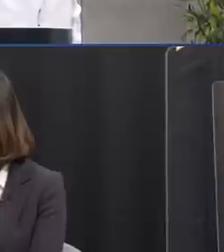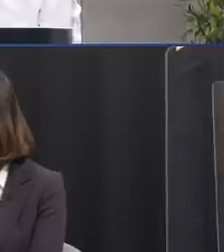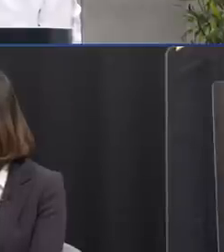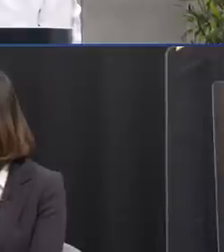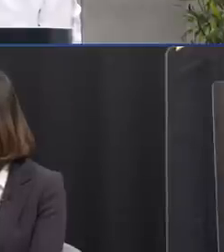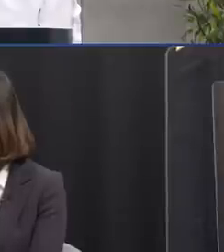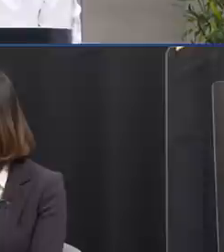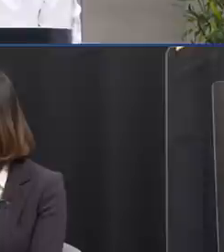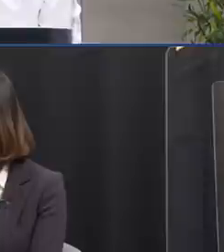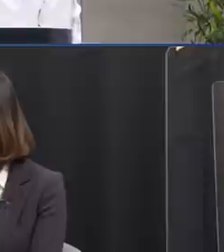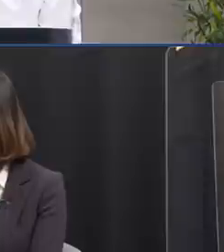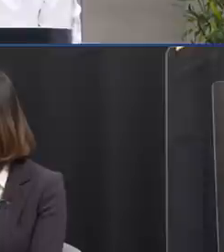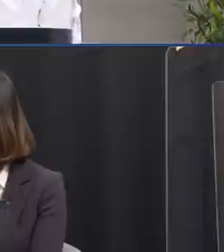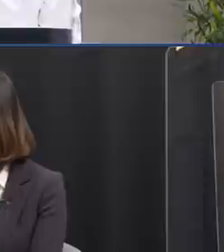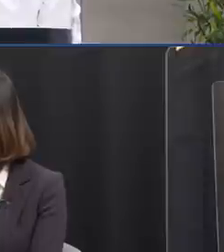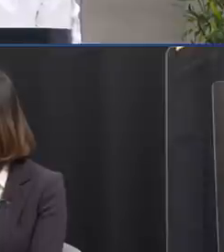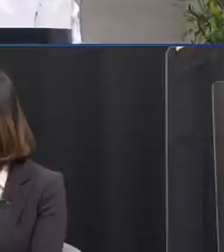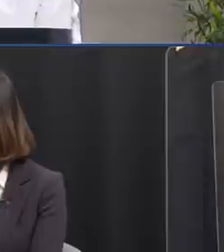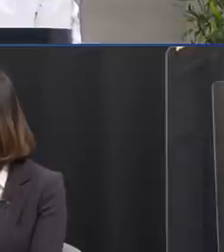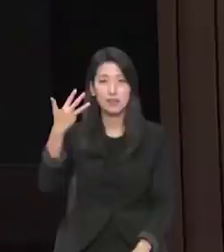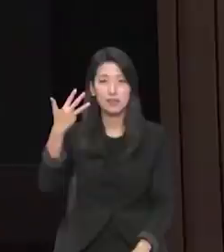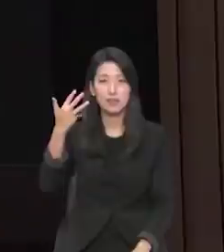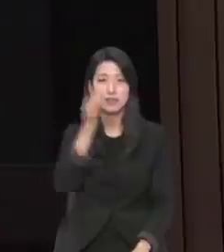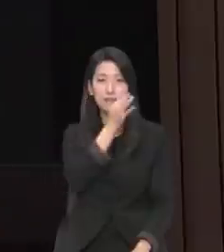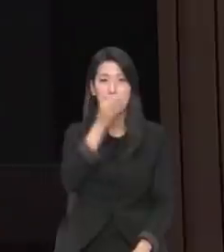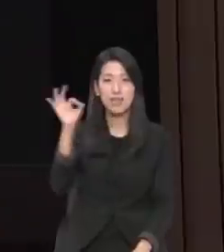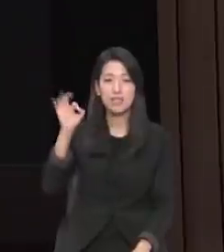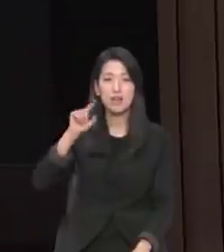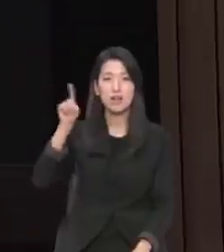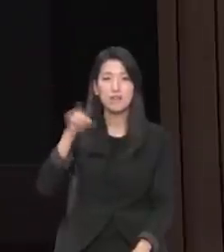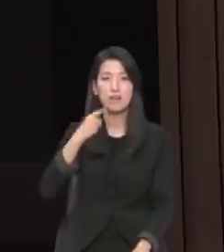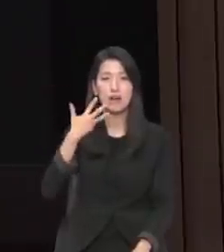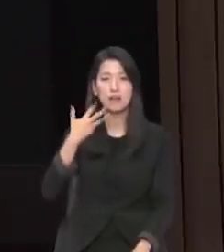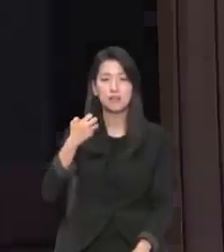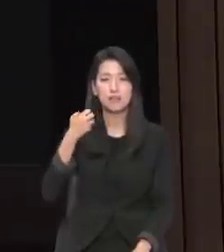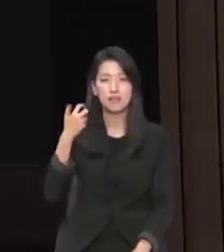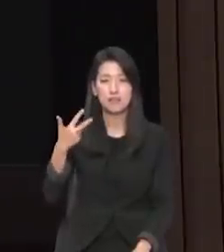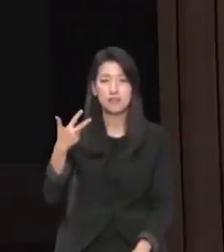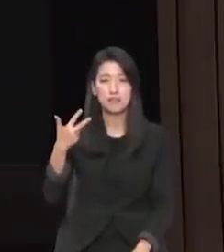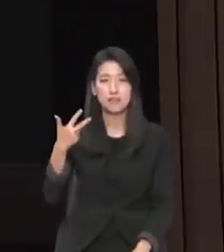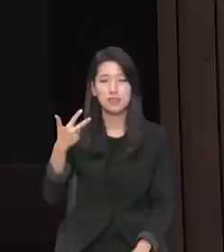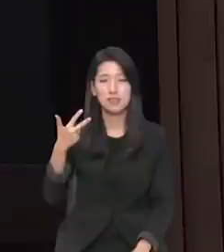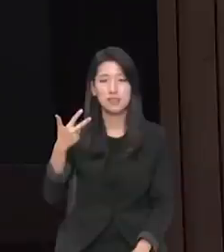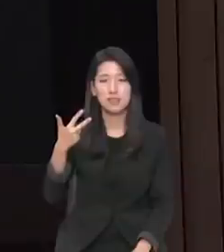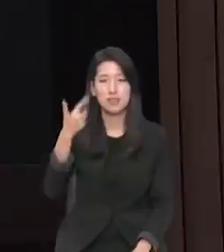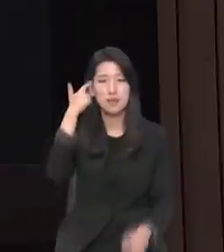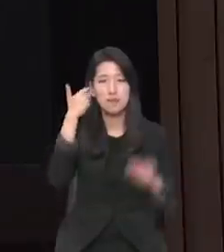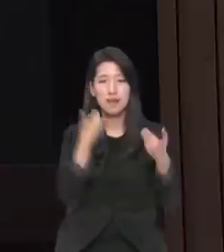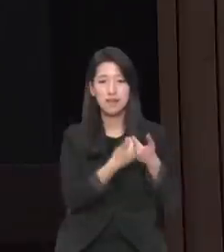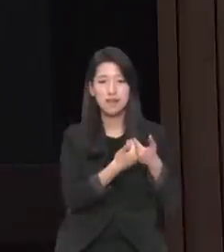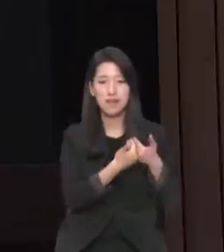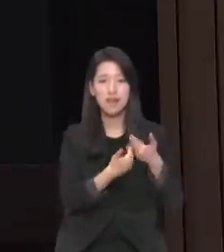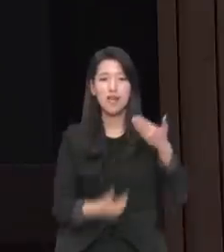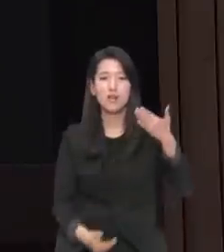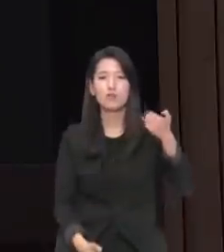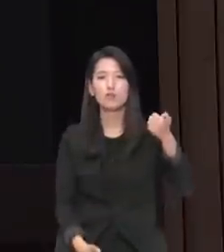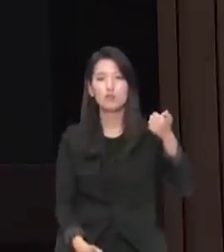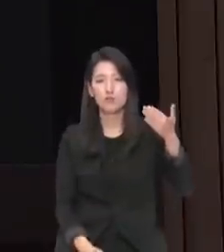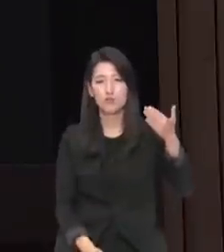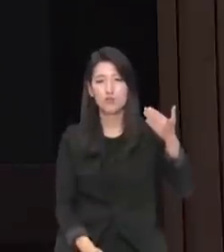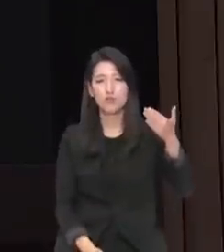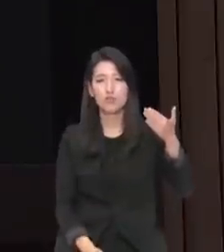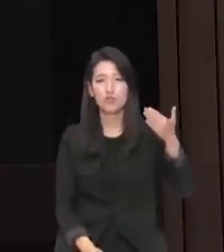재석 287인 중 찬성 187인, 반대